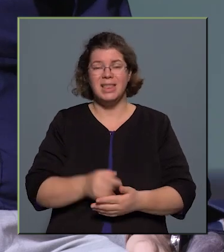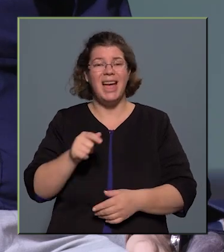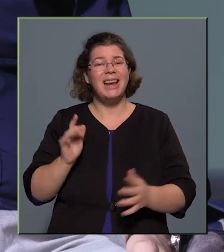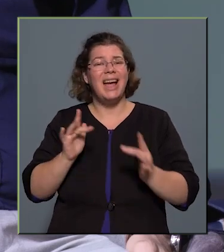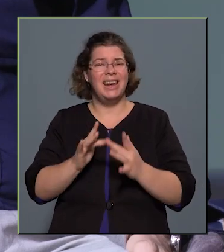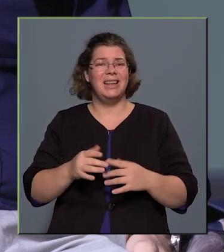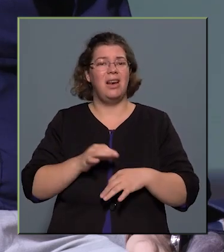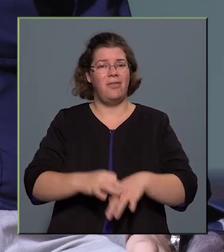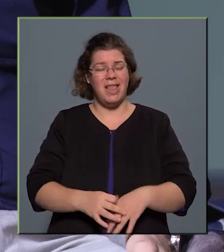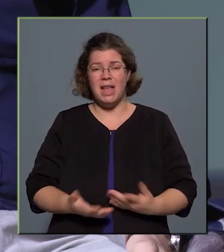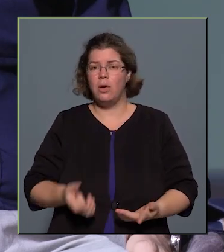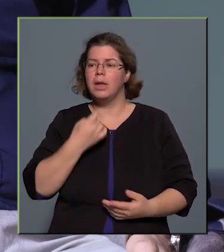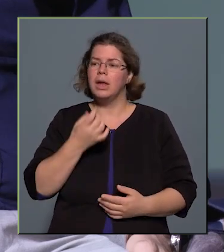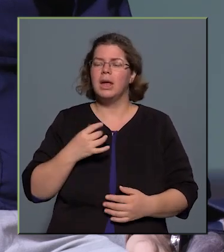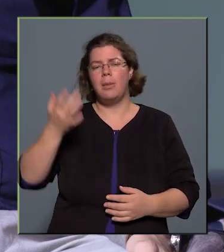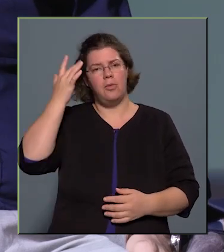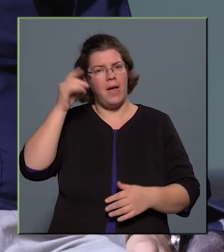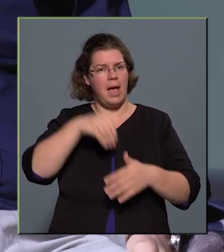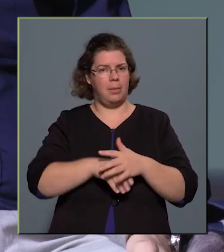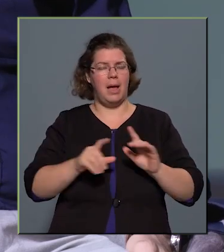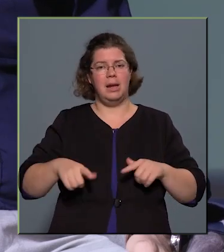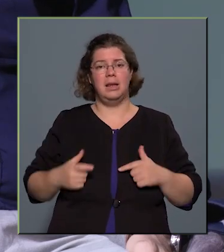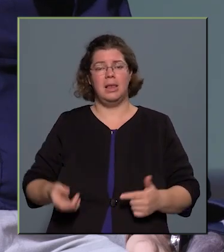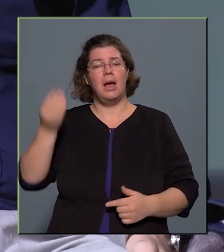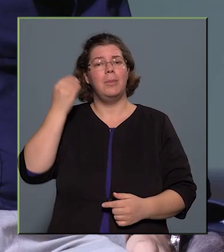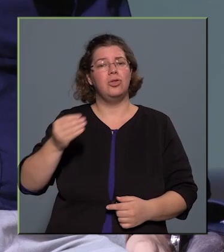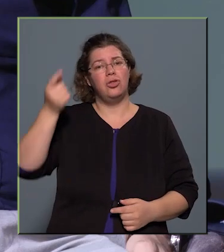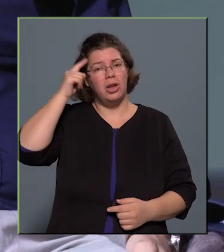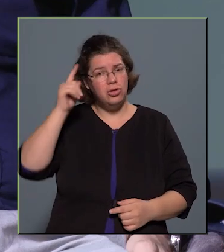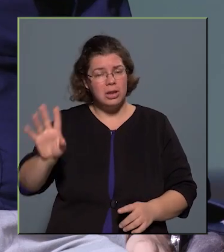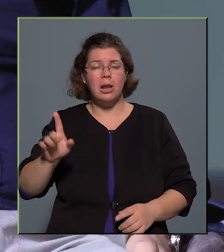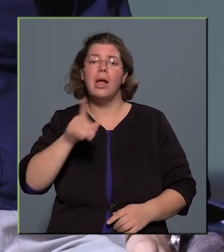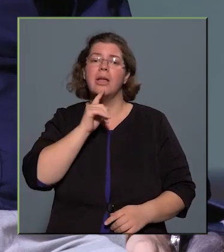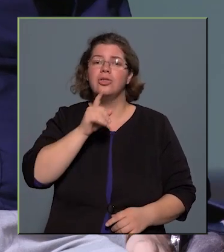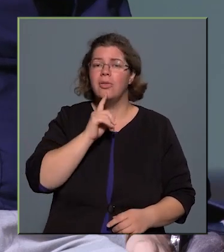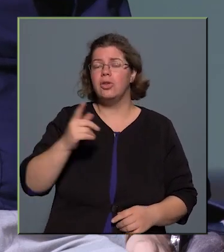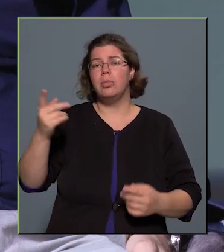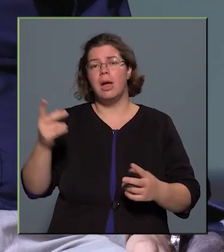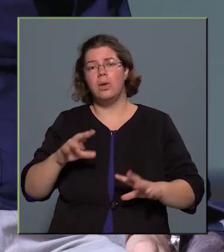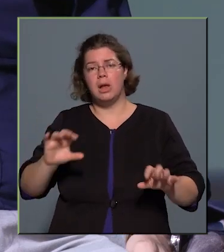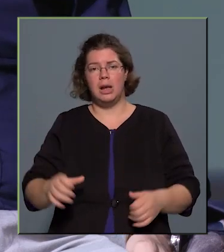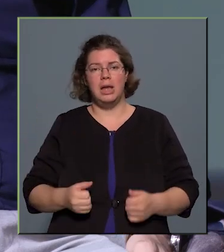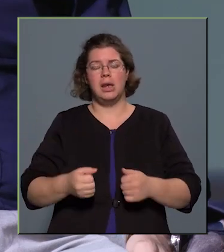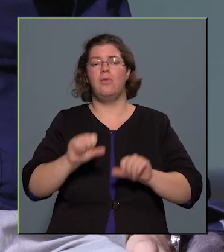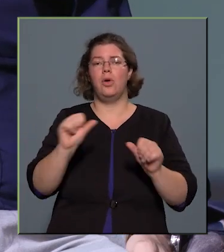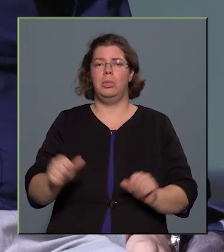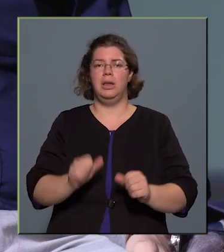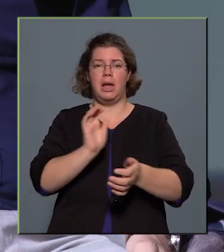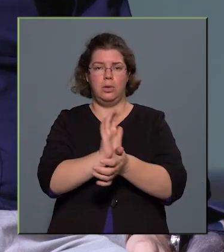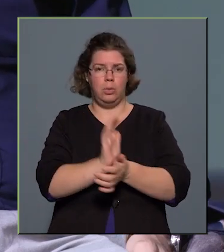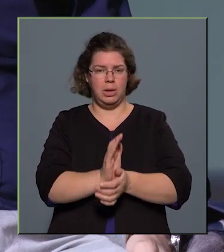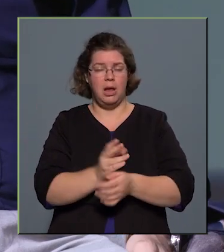nem, inkább a fejekben létezik a mesterséges intelligencia, és kevésbé hoznak létre formalizált dokumentumokat,